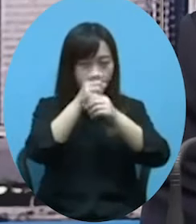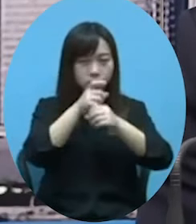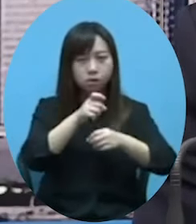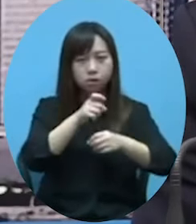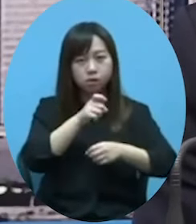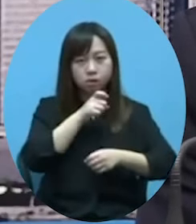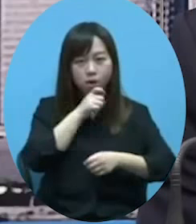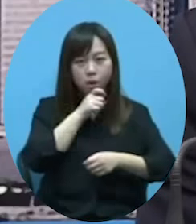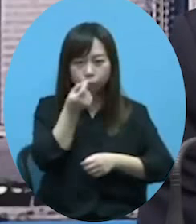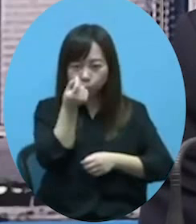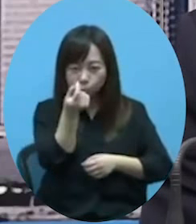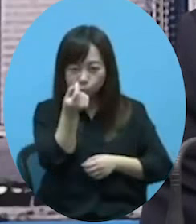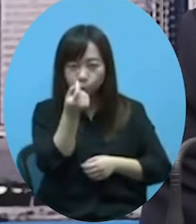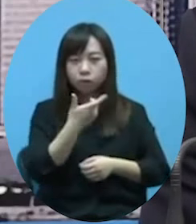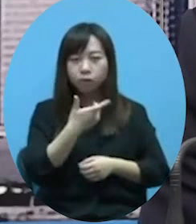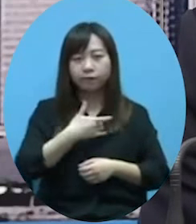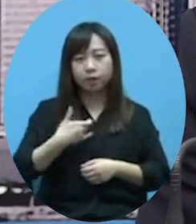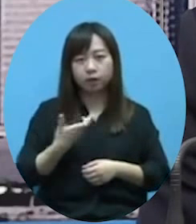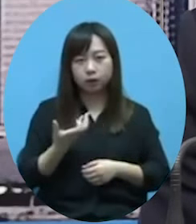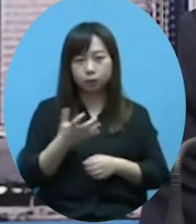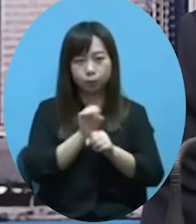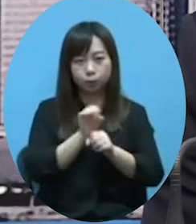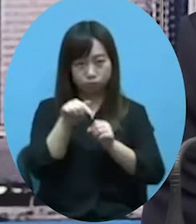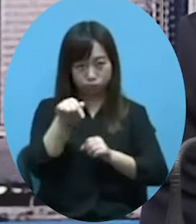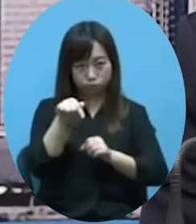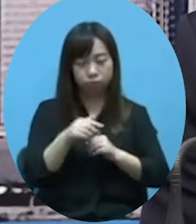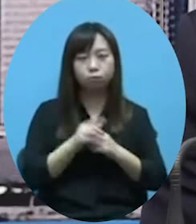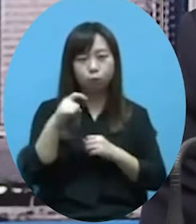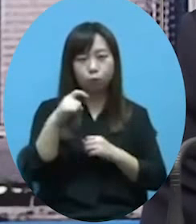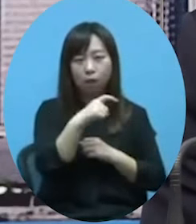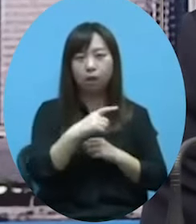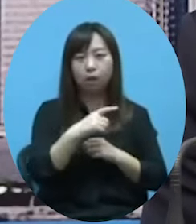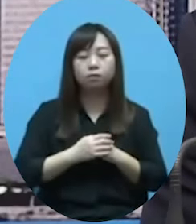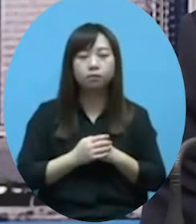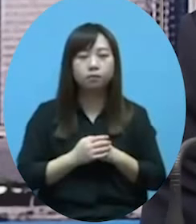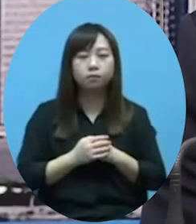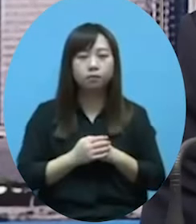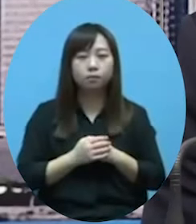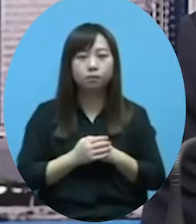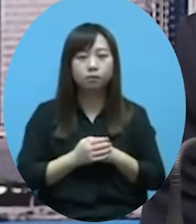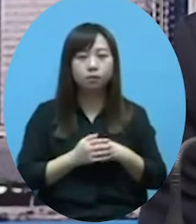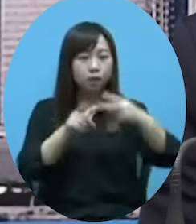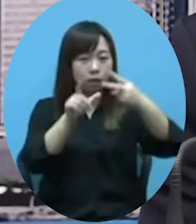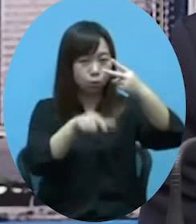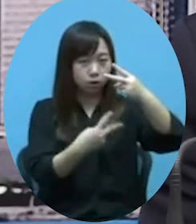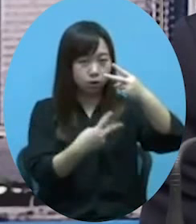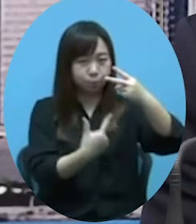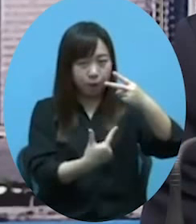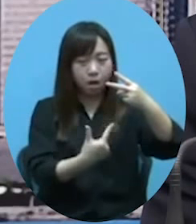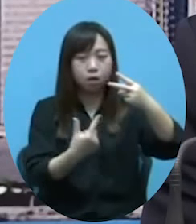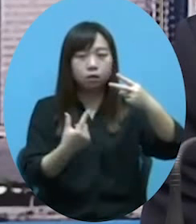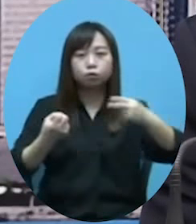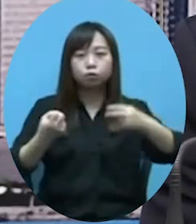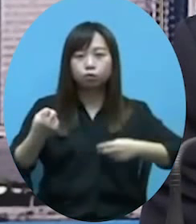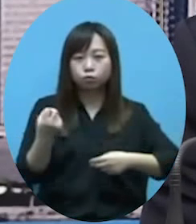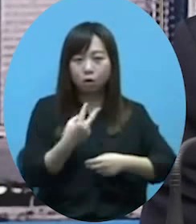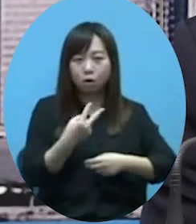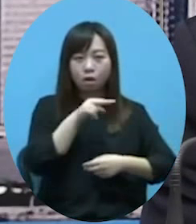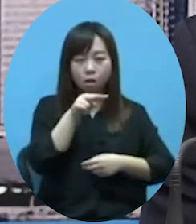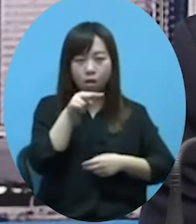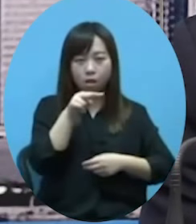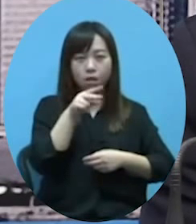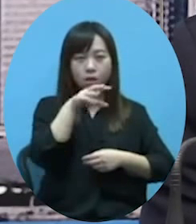冠狀病毒的那麼我們分別呢也都在2月28日也都拿同樣的